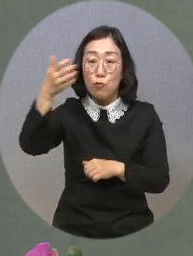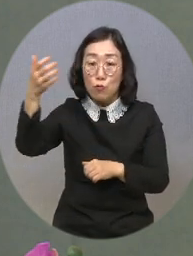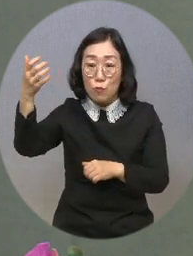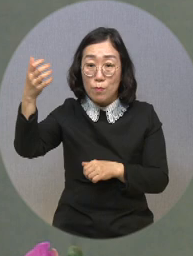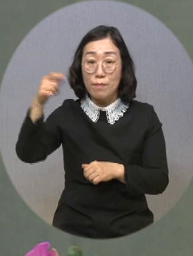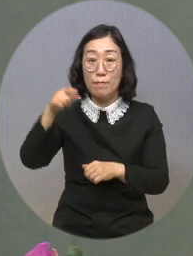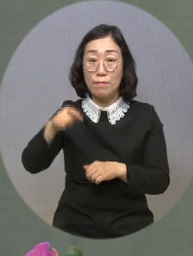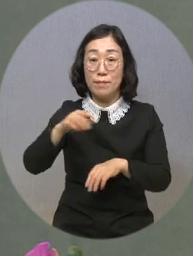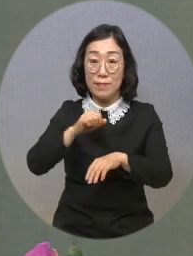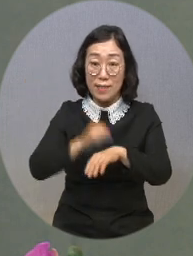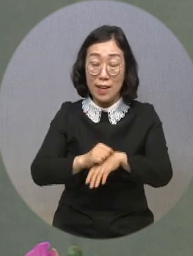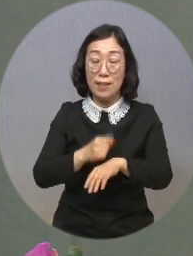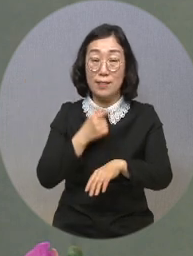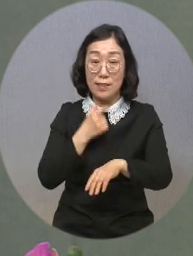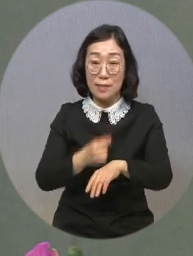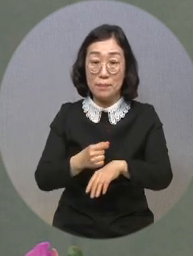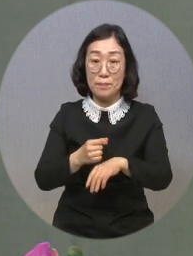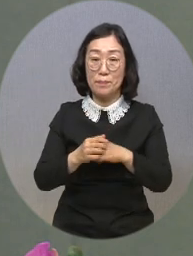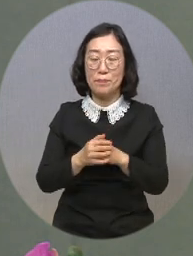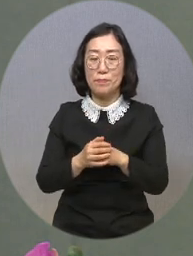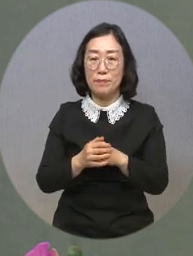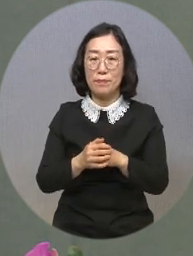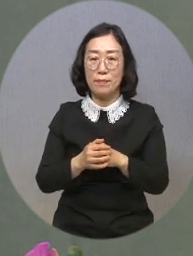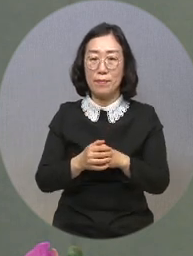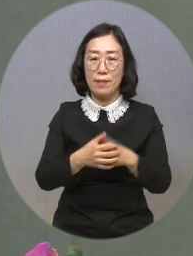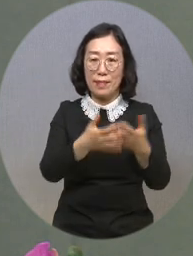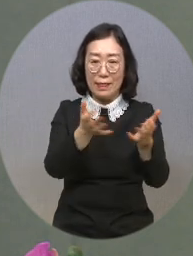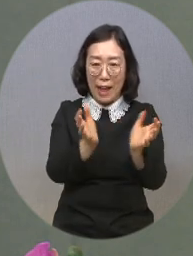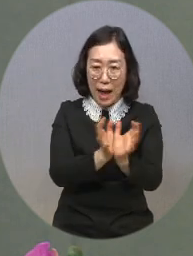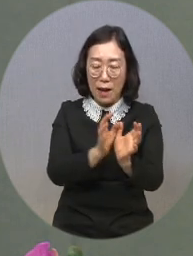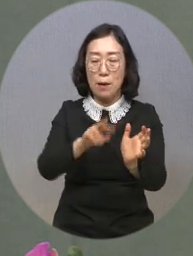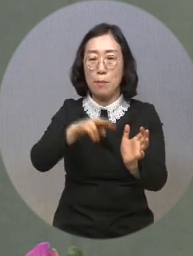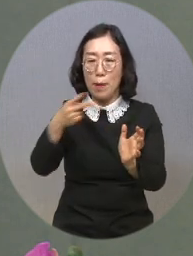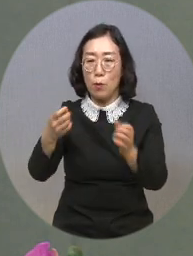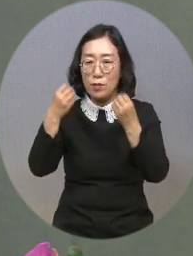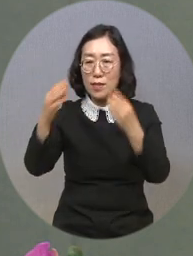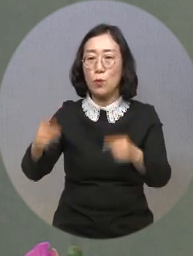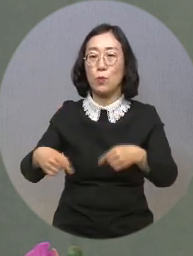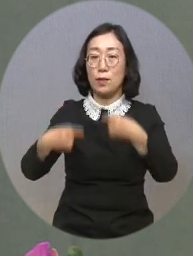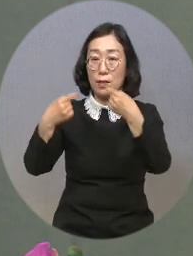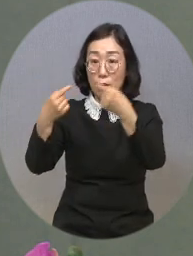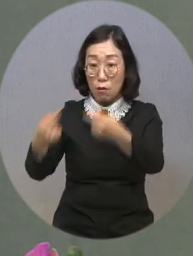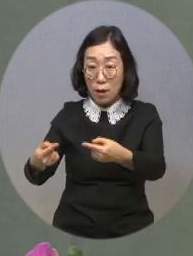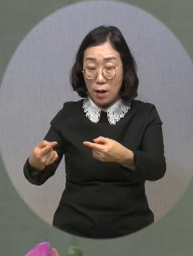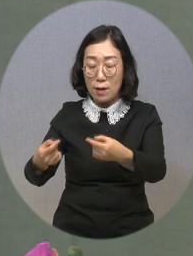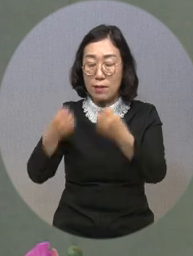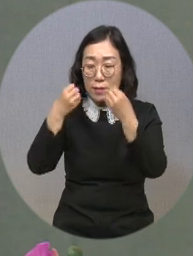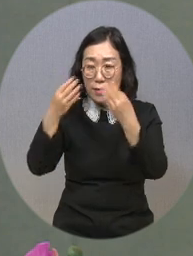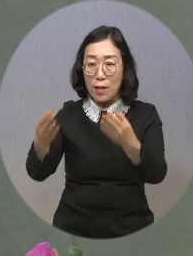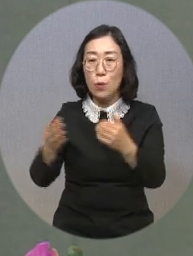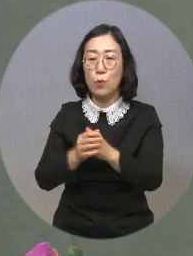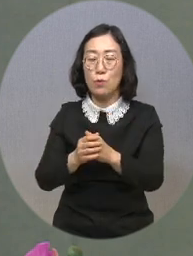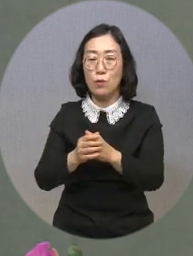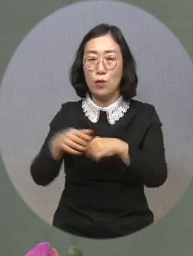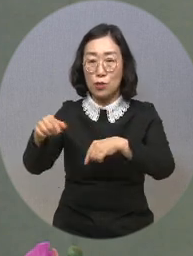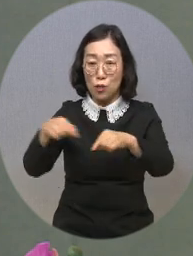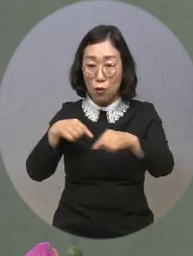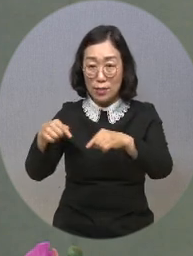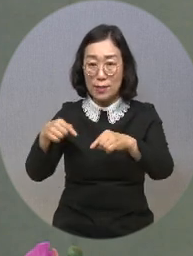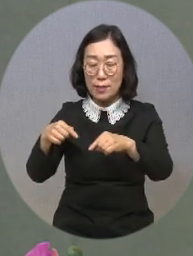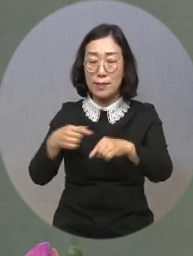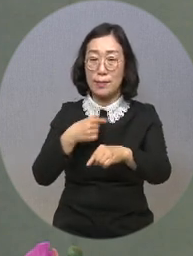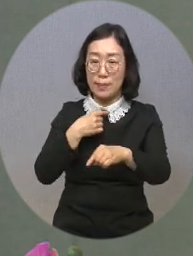펼치기 위해서 당까지 바꿔가면서 새로운 정치의 문을 두드린